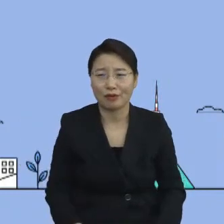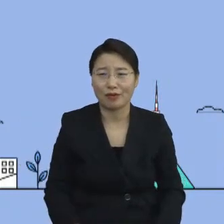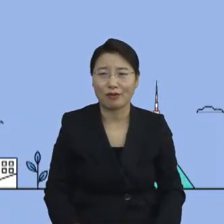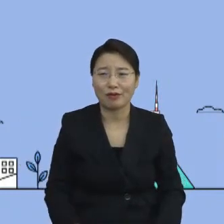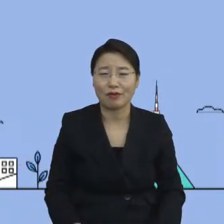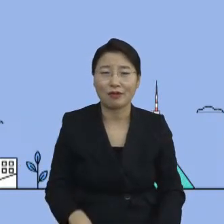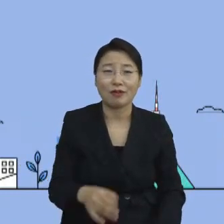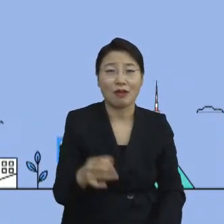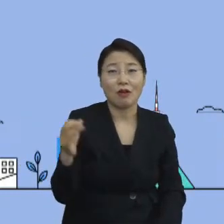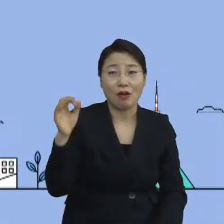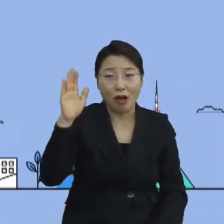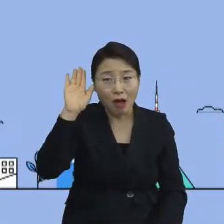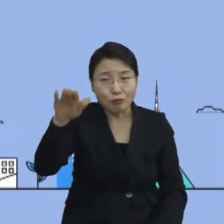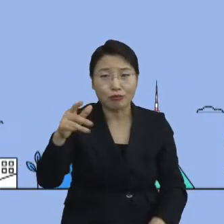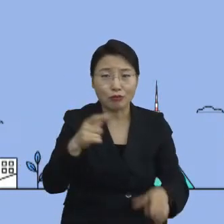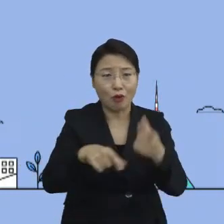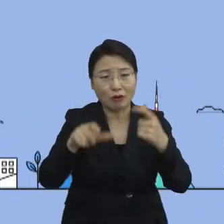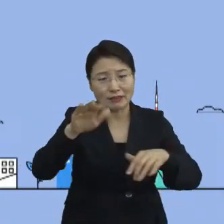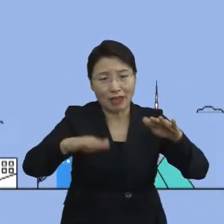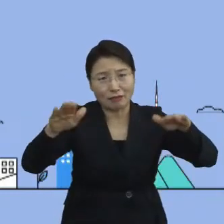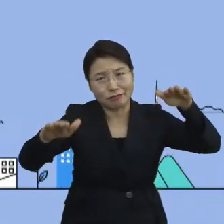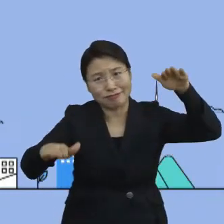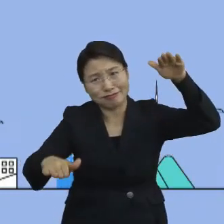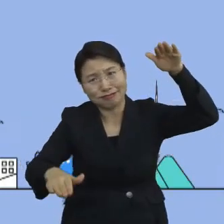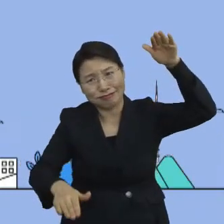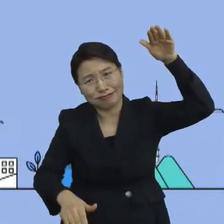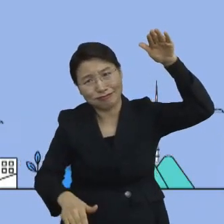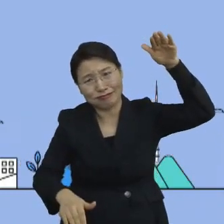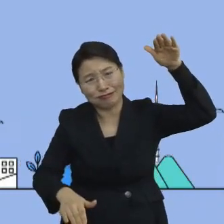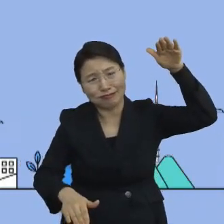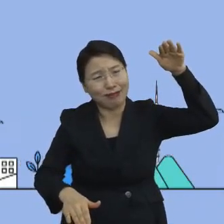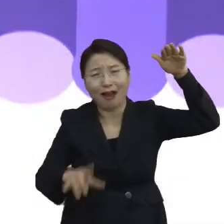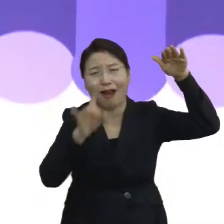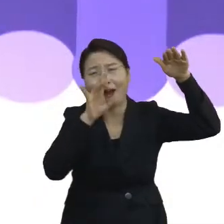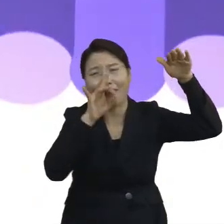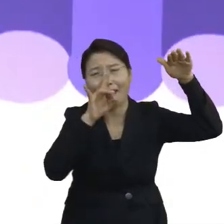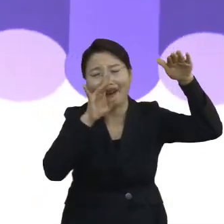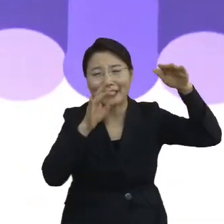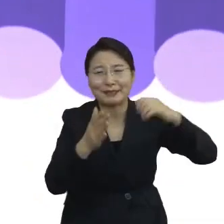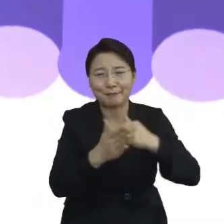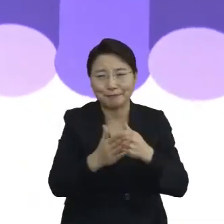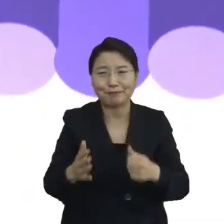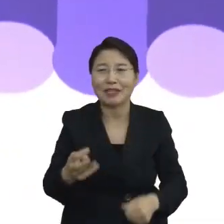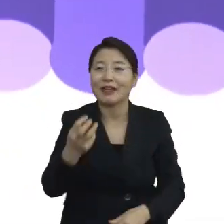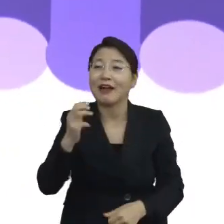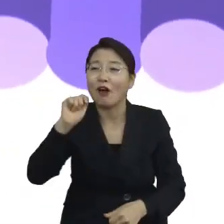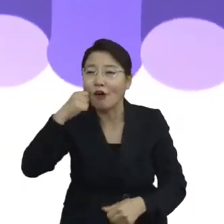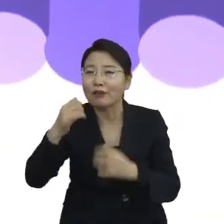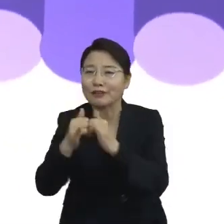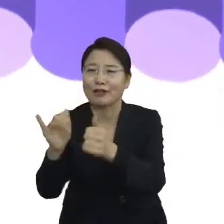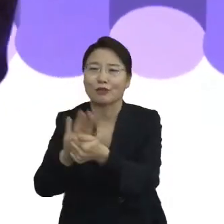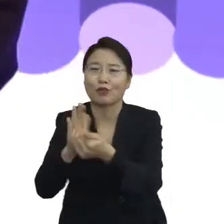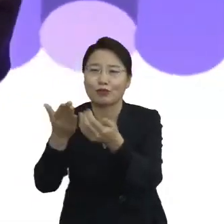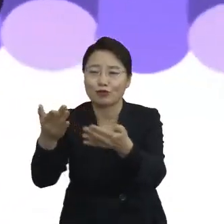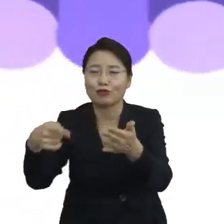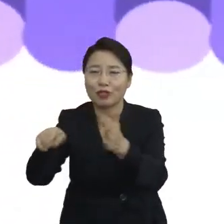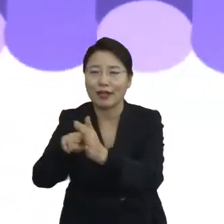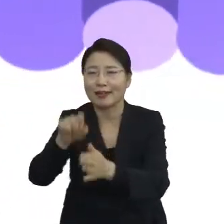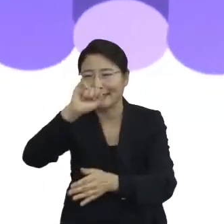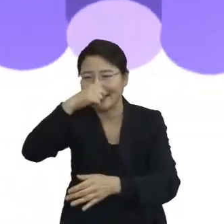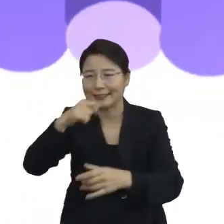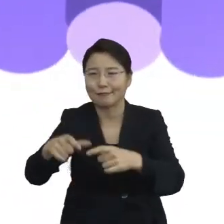부익부 빈익빈 점점 벌어져서 이제 그런 나라가 되면 안 되겠다 이렇게 생각해서 어려운 분들 돕는데